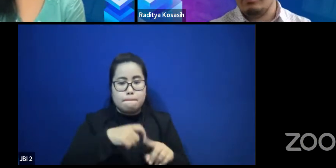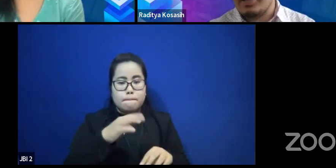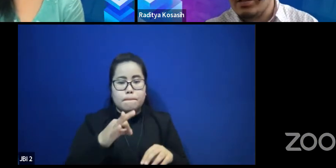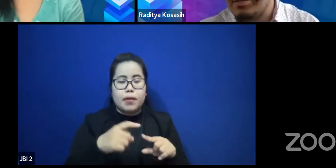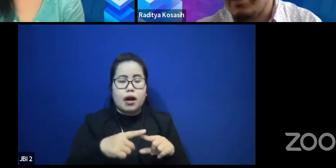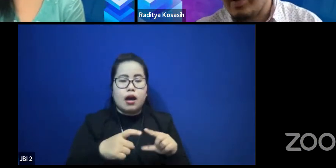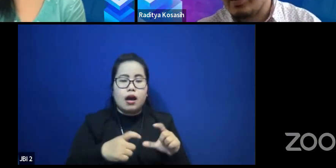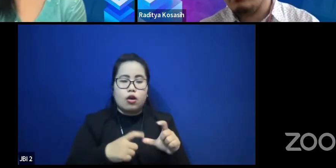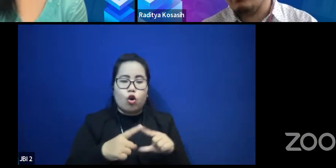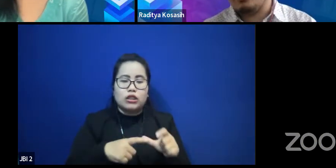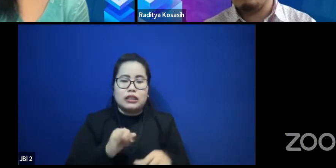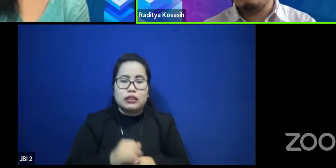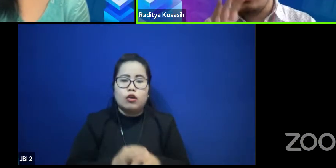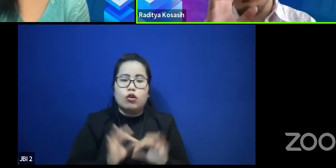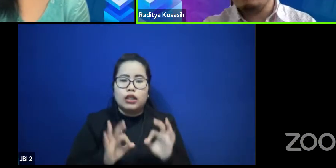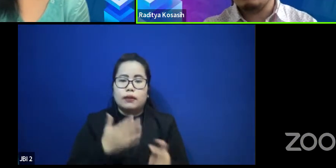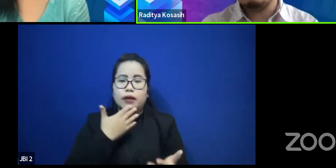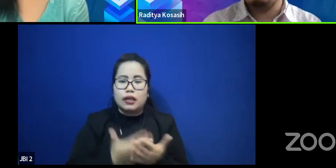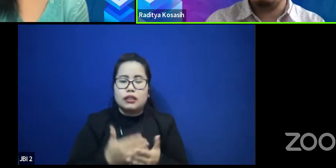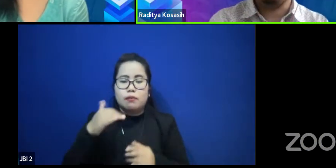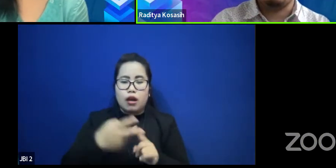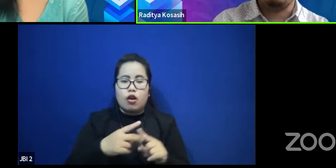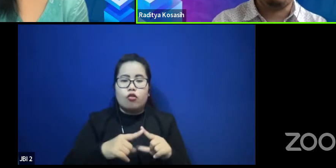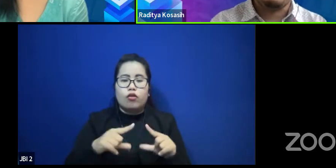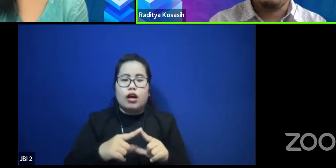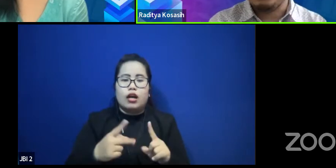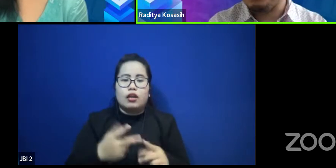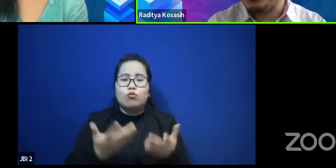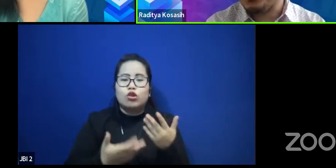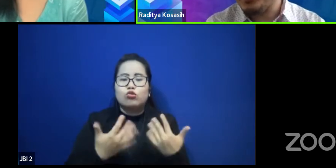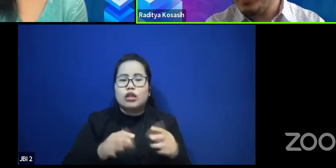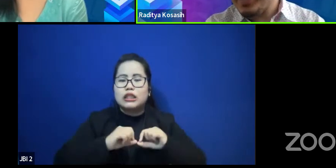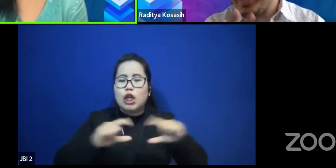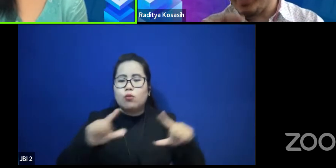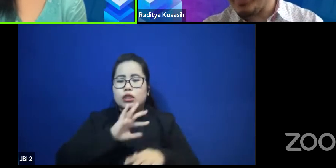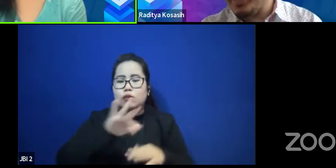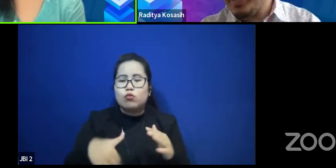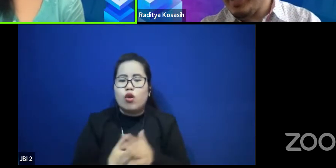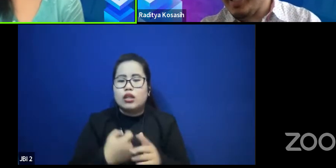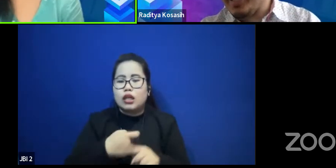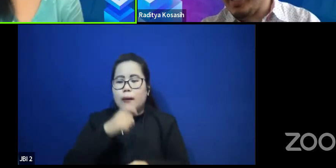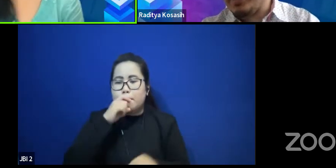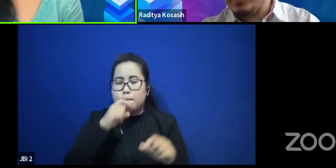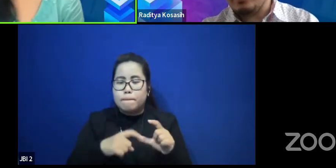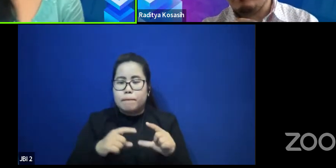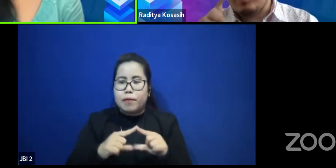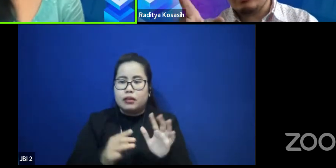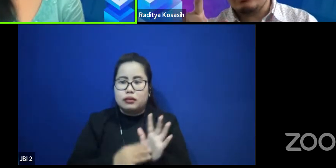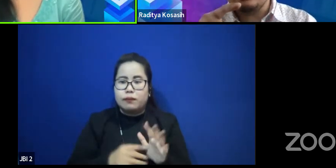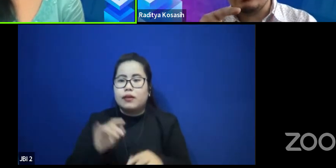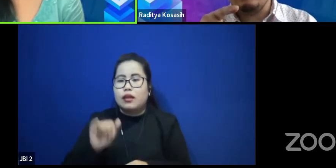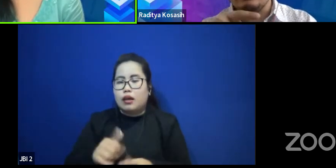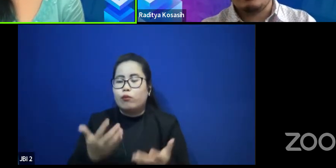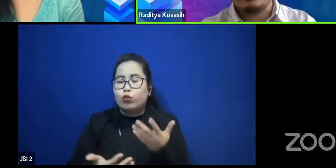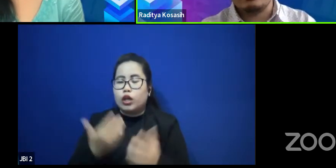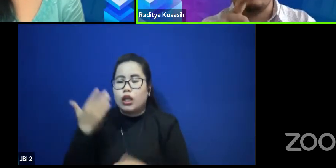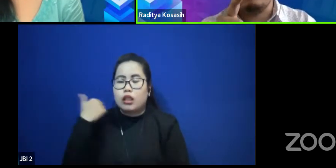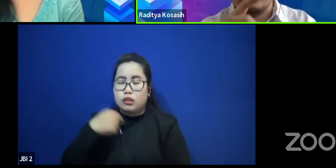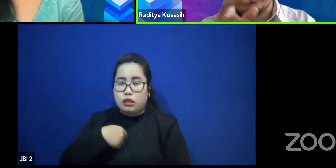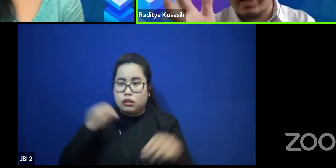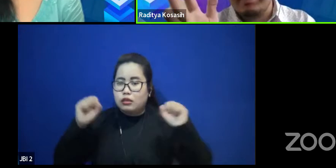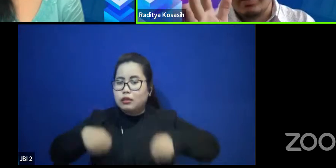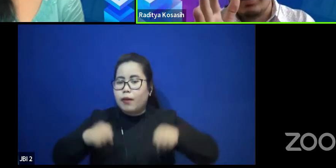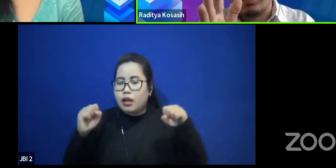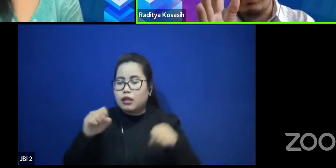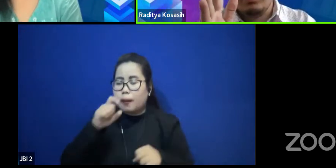wah Makasih Mbak Farah lumayan udah ke job semoga tutorial Pak pasien tetapi jadi iya namun tadi saya juga sepakat